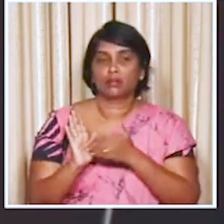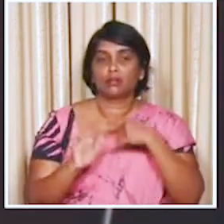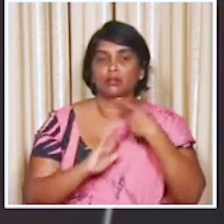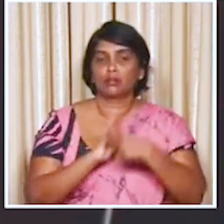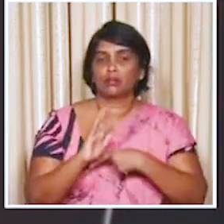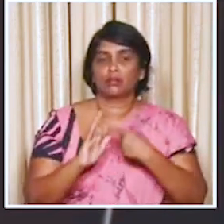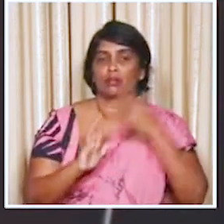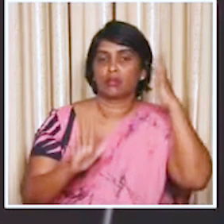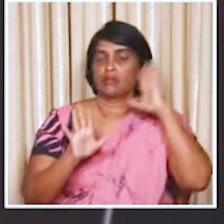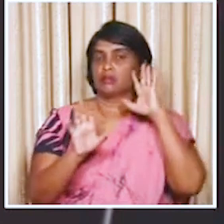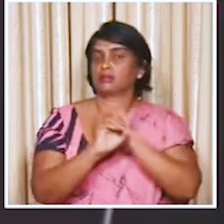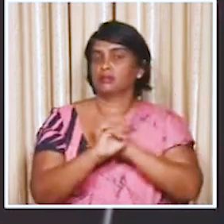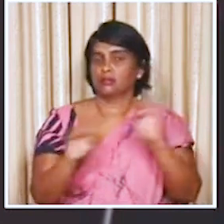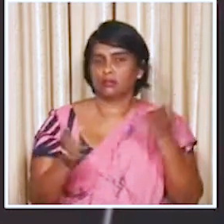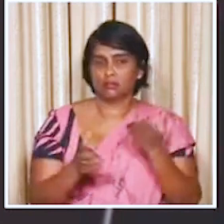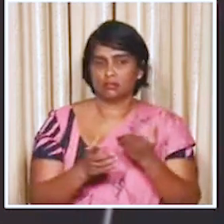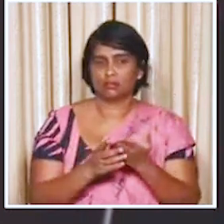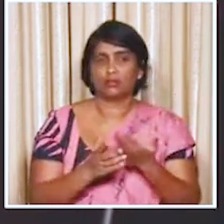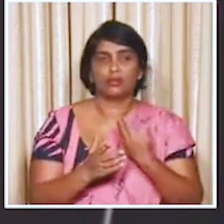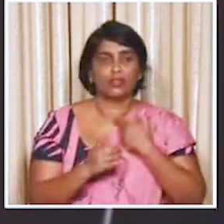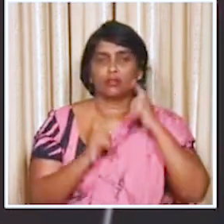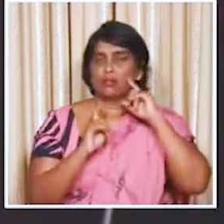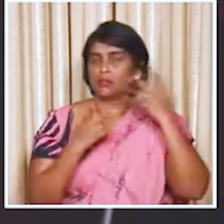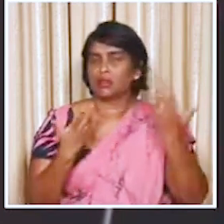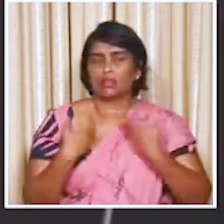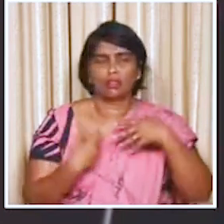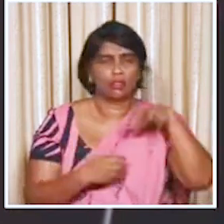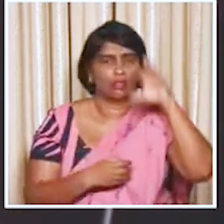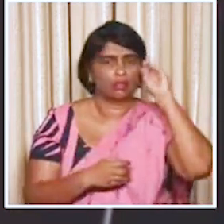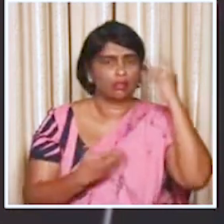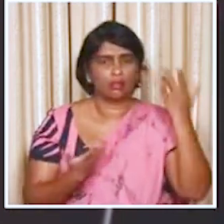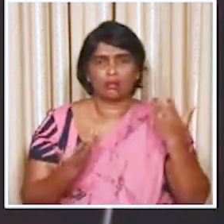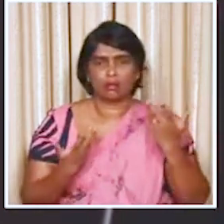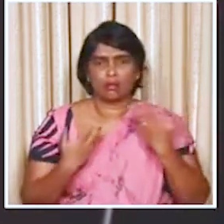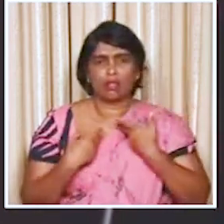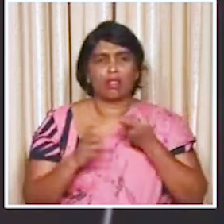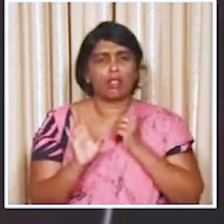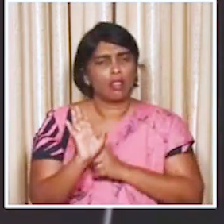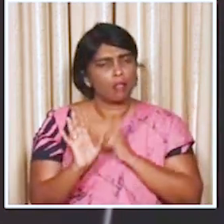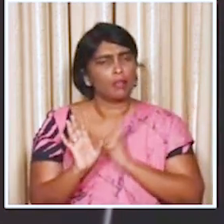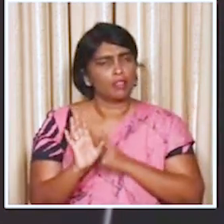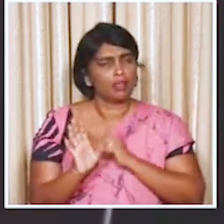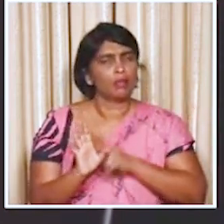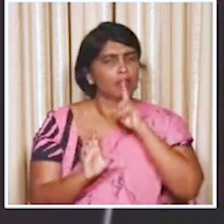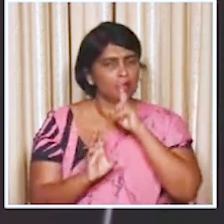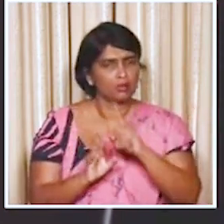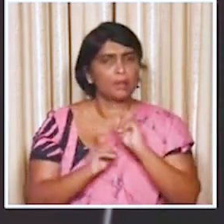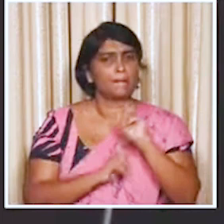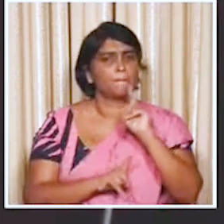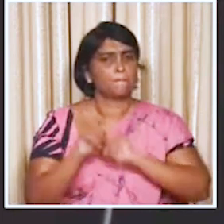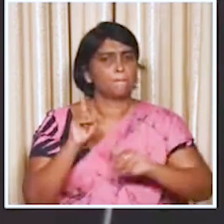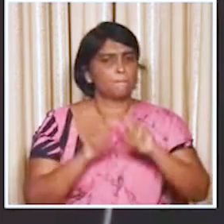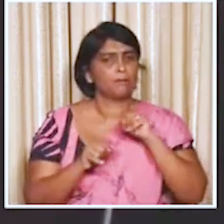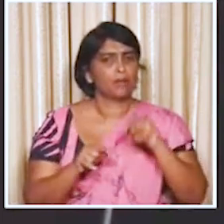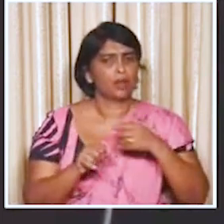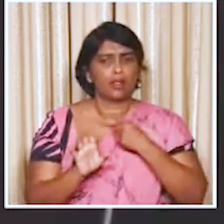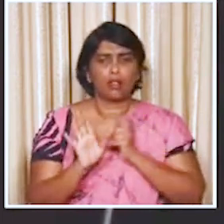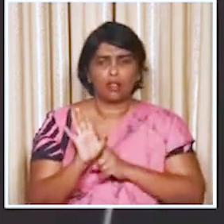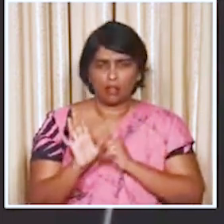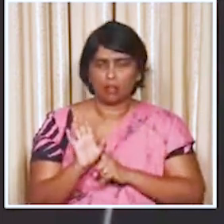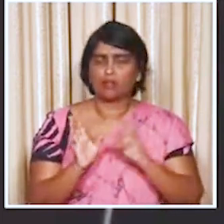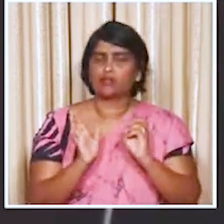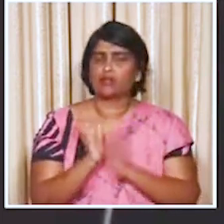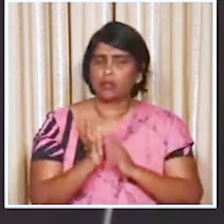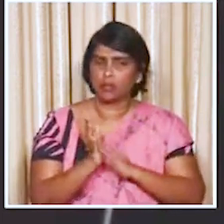ta mereka loketa helikarupeka. Mama danne mata terenne mama meka gena hemadam kata karna me parlimentue mang hemadam